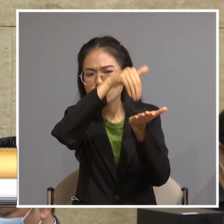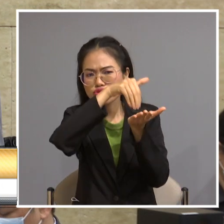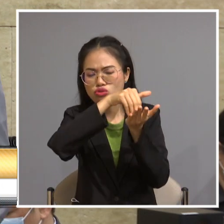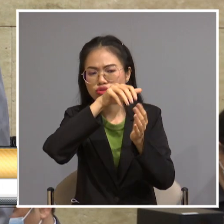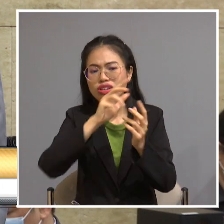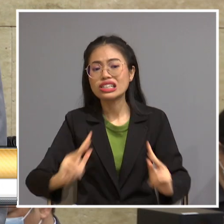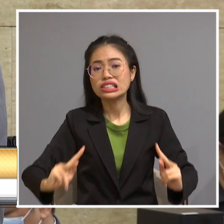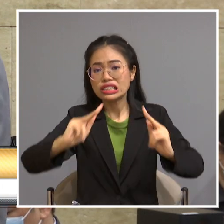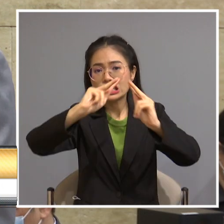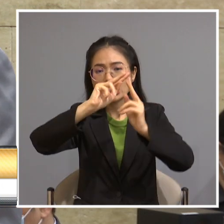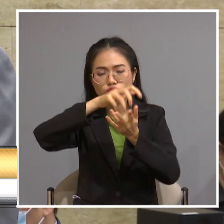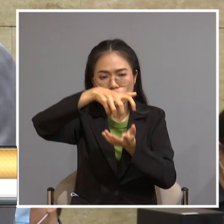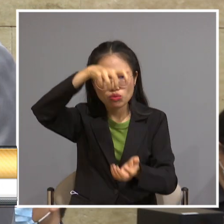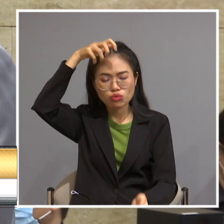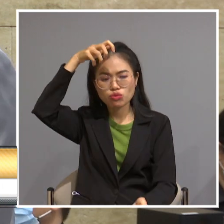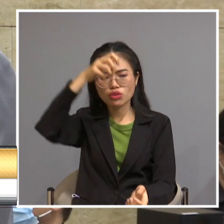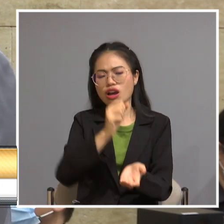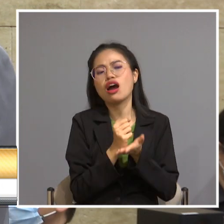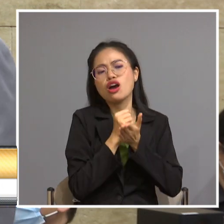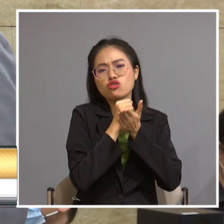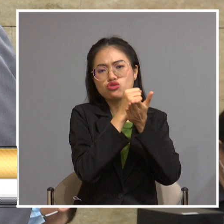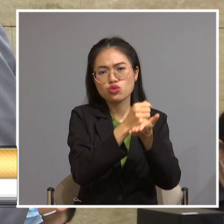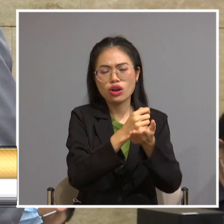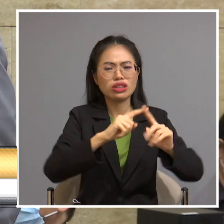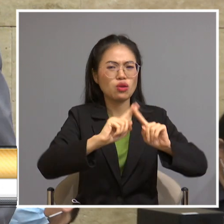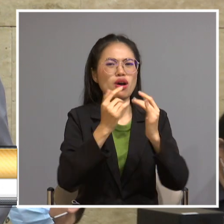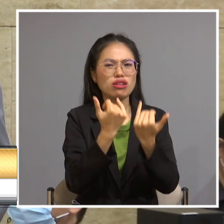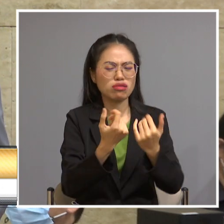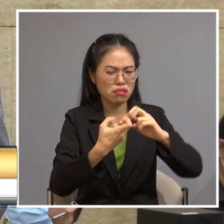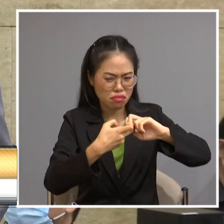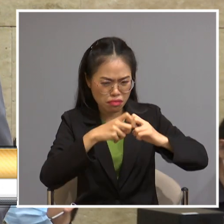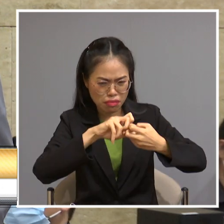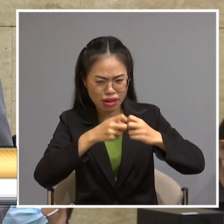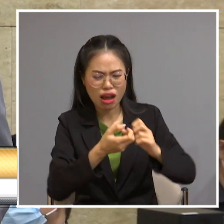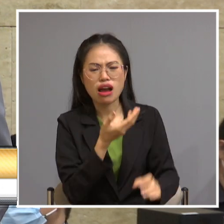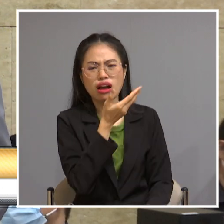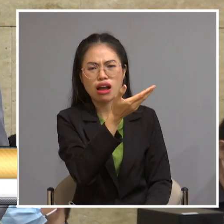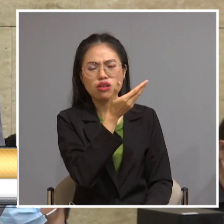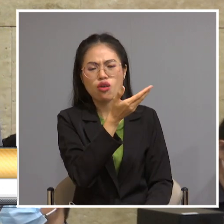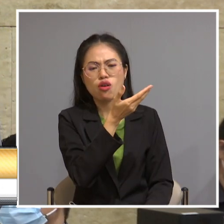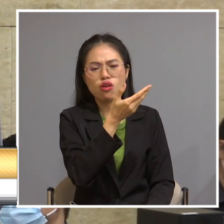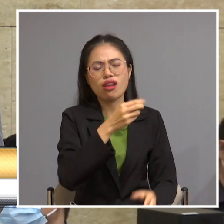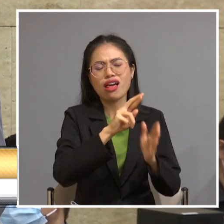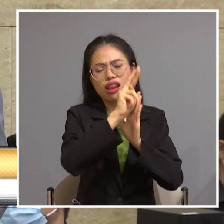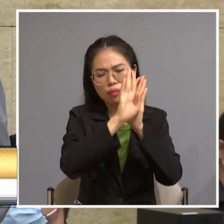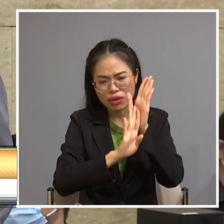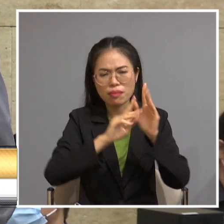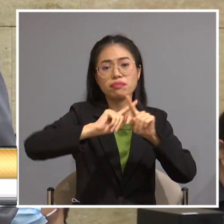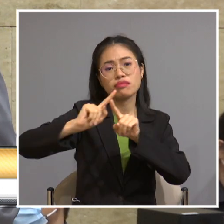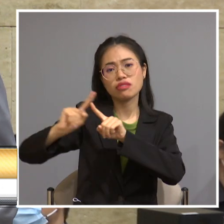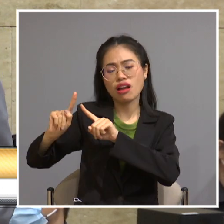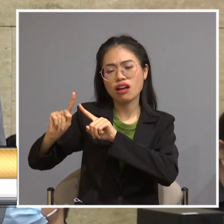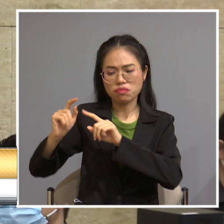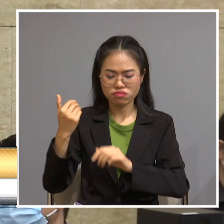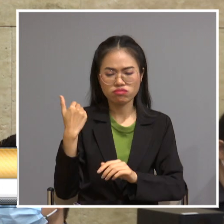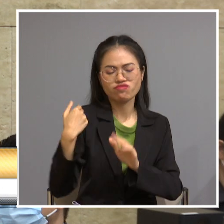ยนะปจจุบันนี้ก็ติดปัญหาในเรื่องของระยะเวลาในการขออนุญาตแล้วกระเบียวกต่างๆด